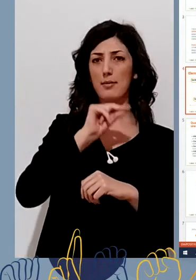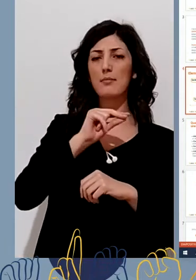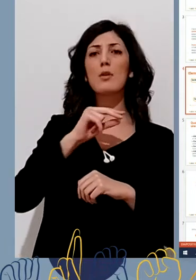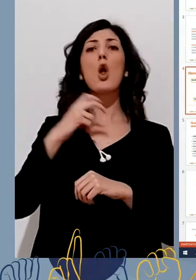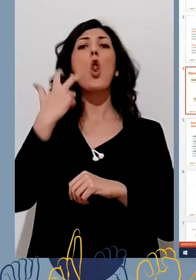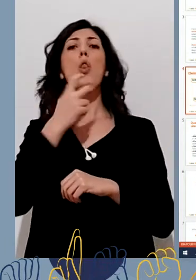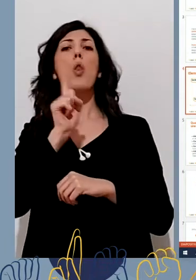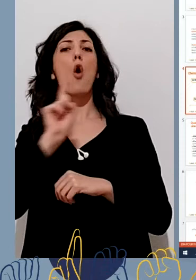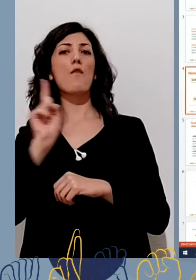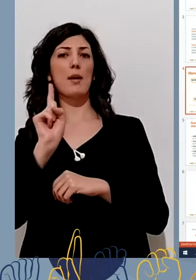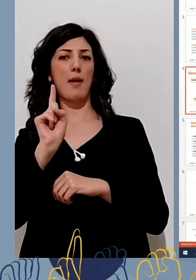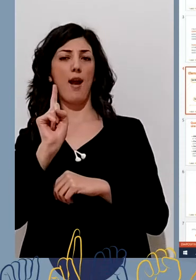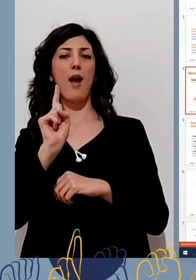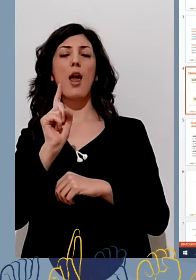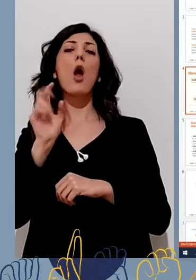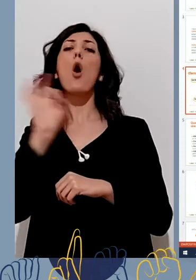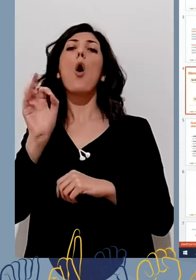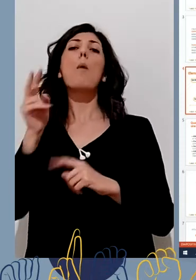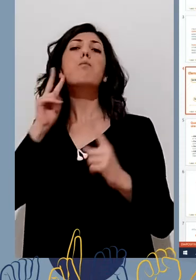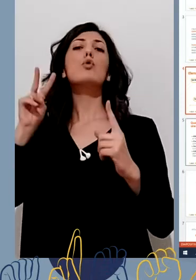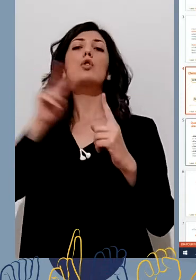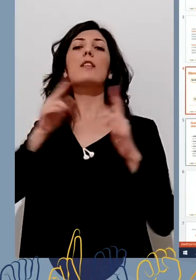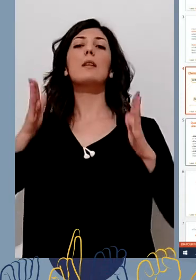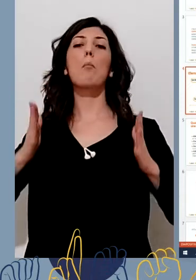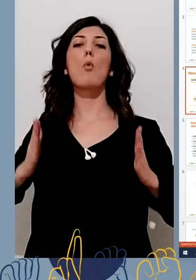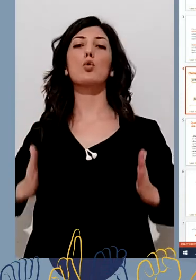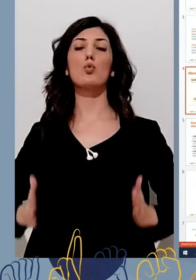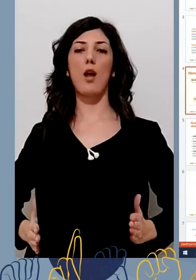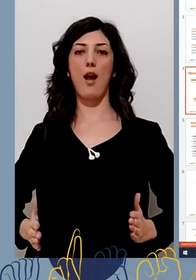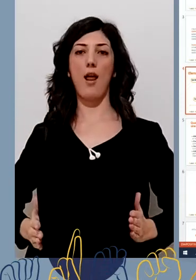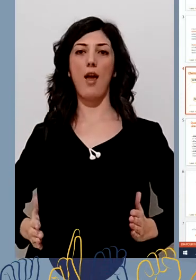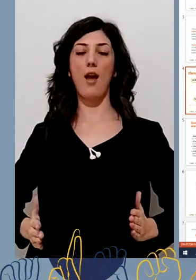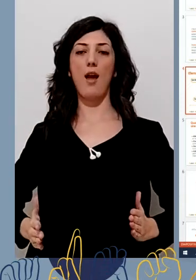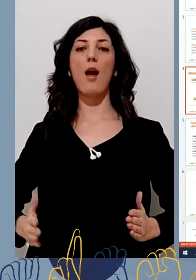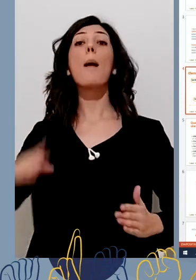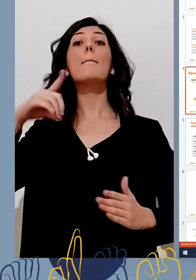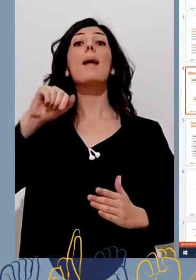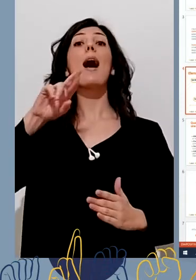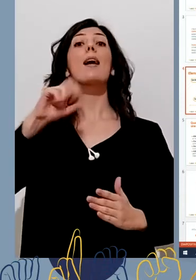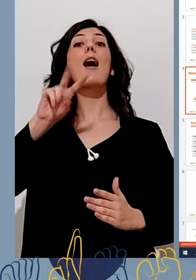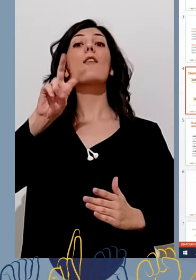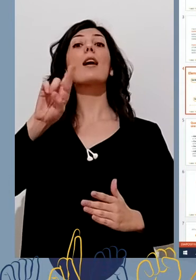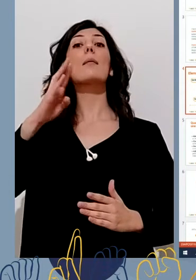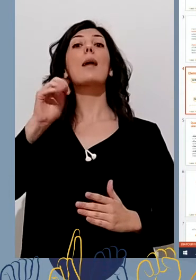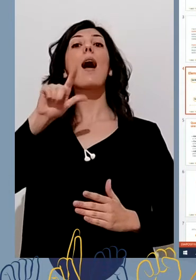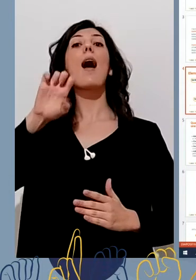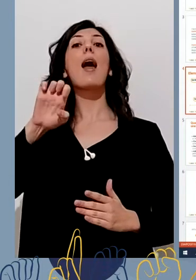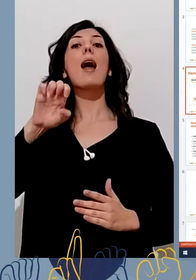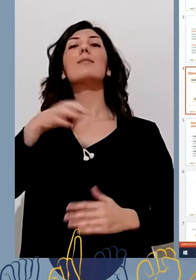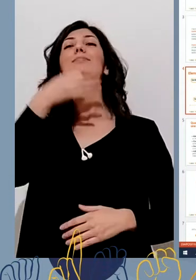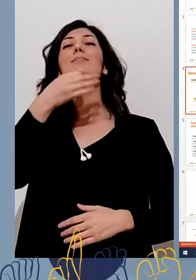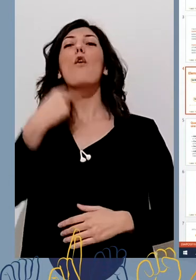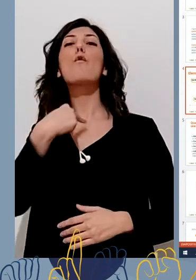da un punto di vista posturale. E il paraverbale riguarda invece il tono della voce. Su questo dopo spero che comunque